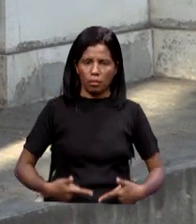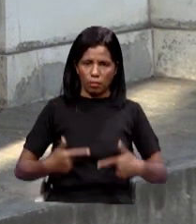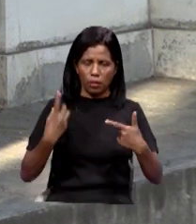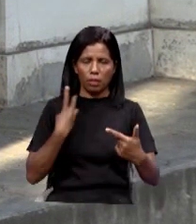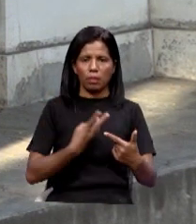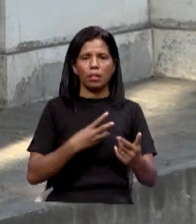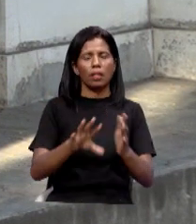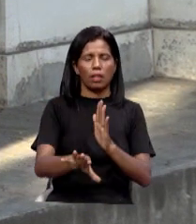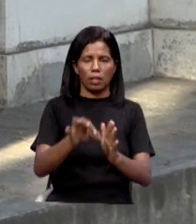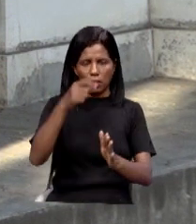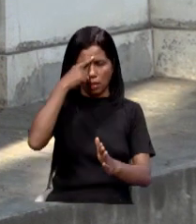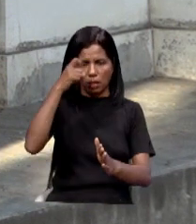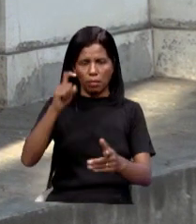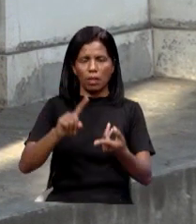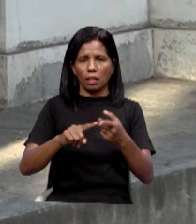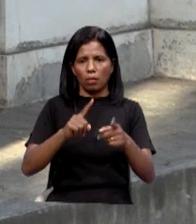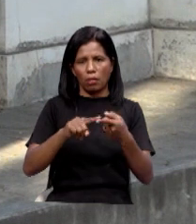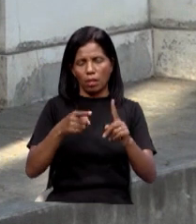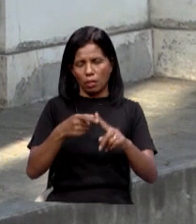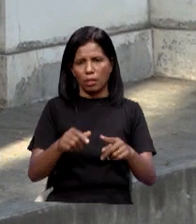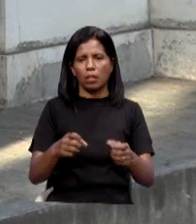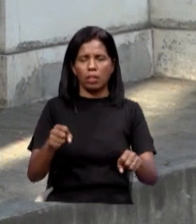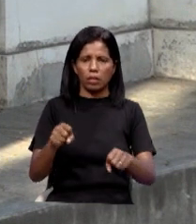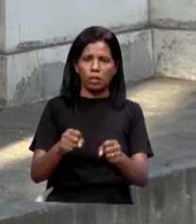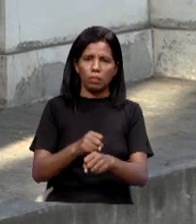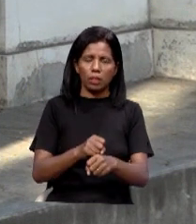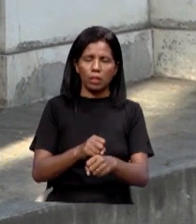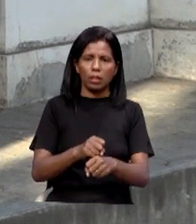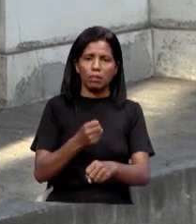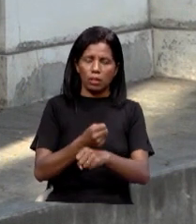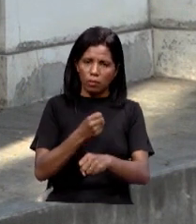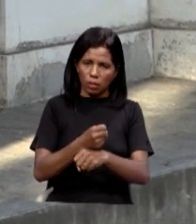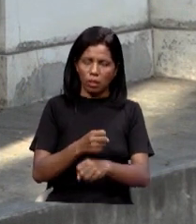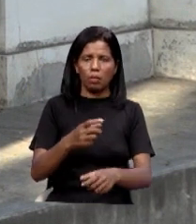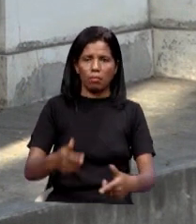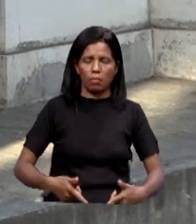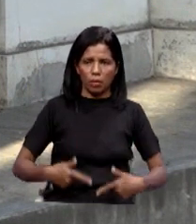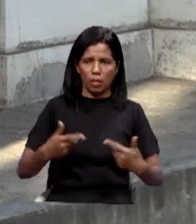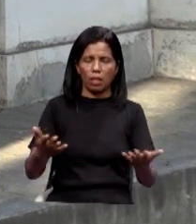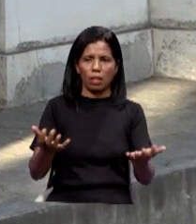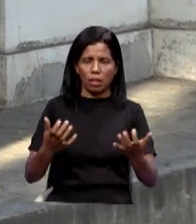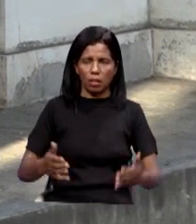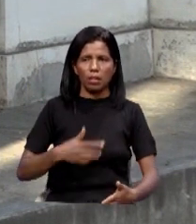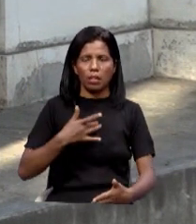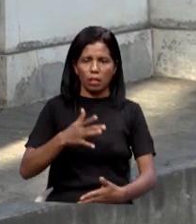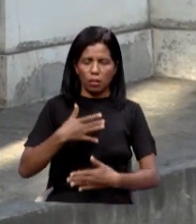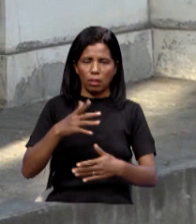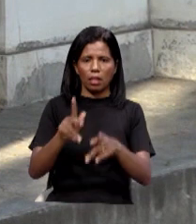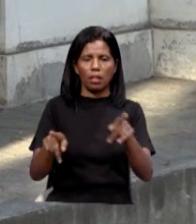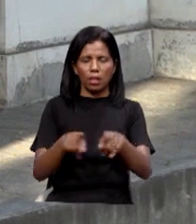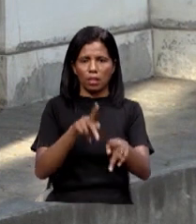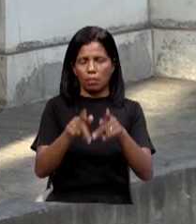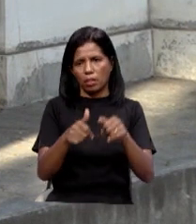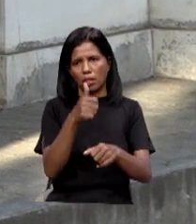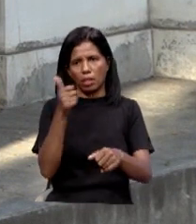hetang. Tambi ia maluk balong nebe esforsu hela bang moris ne. Nuh akarak mus senti hak solok hanesang ema selok. Mai